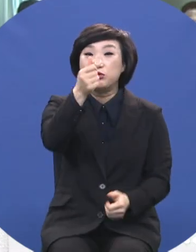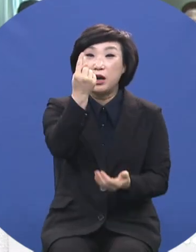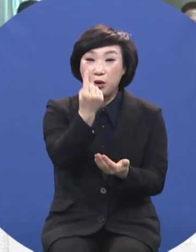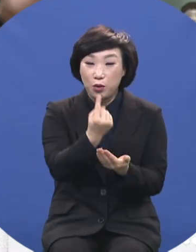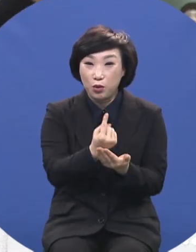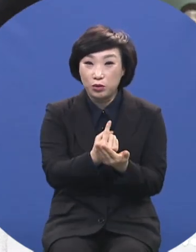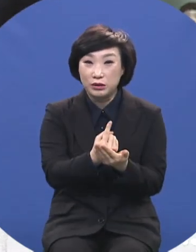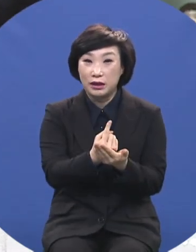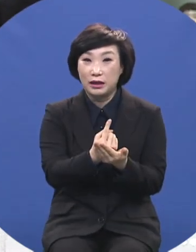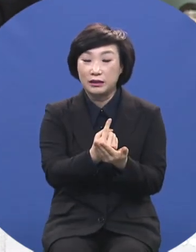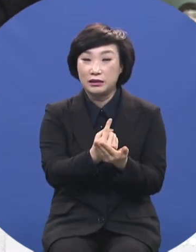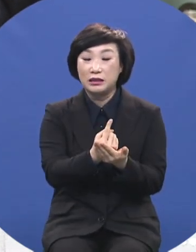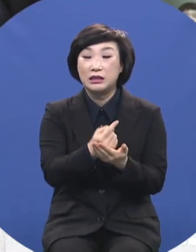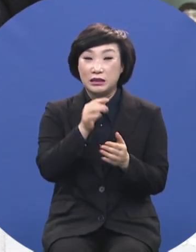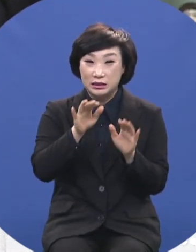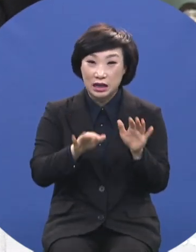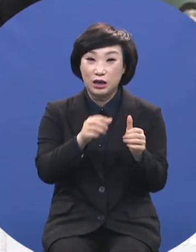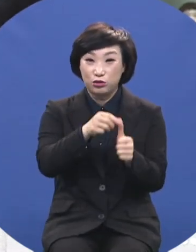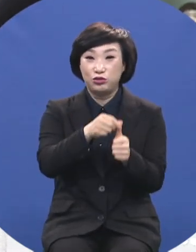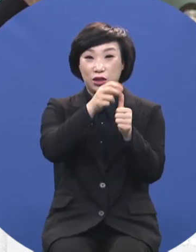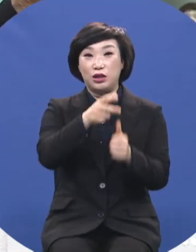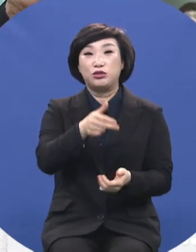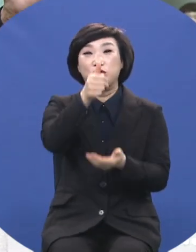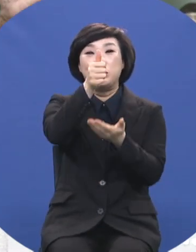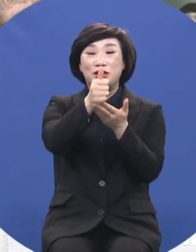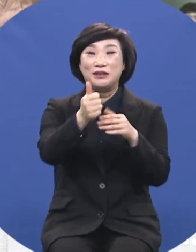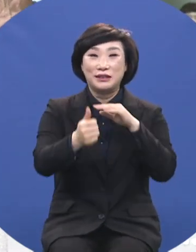오신다는 구세주를 기다리는